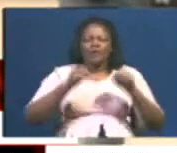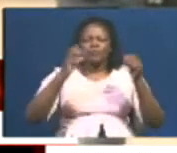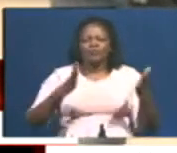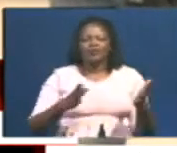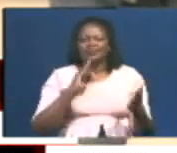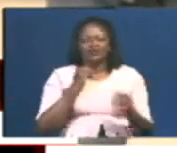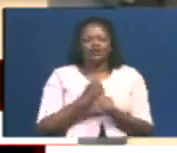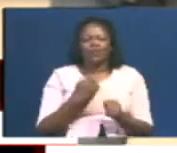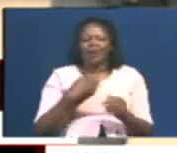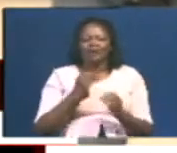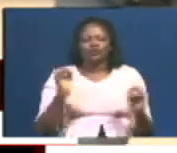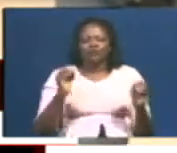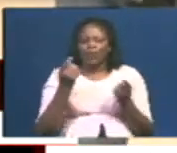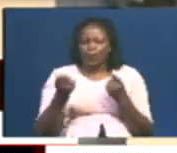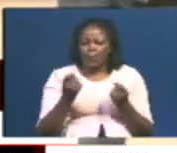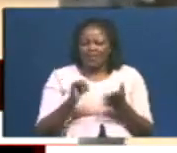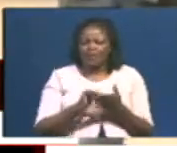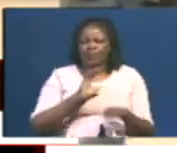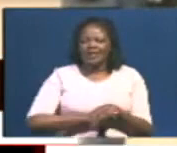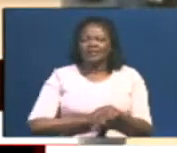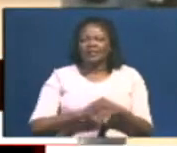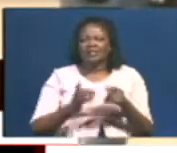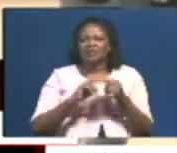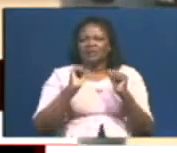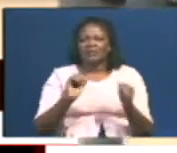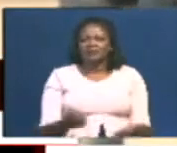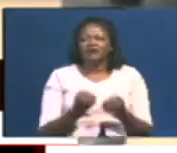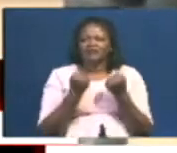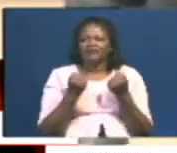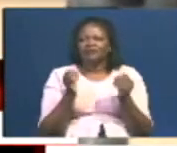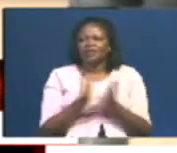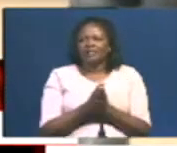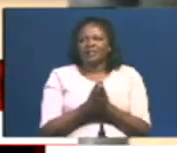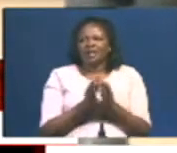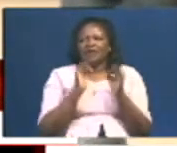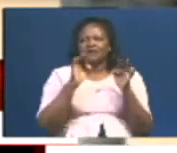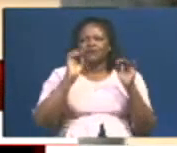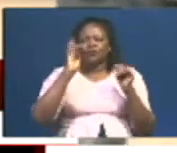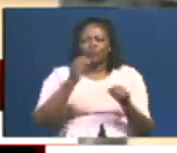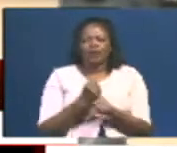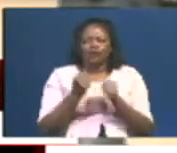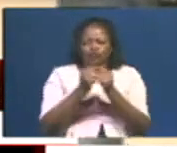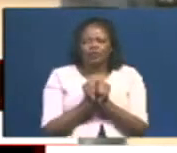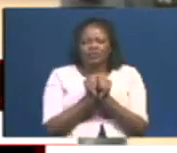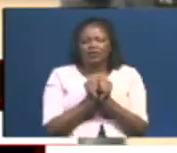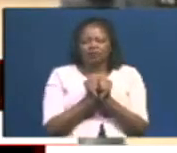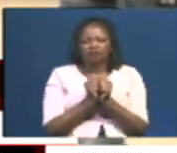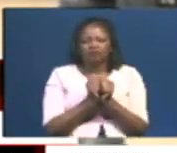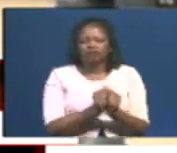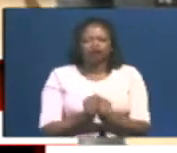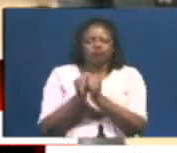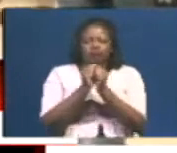kazi. Sisi ile kidogo tunapata ndio tunaweza kusave. Na kama watashikana vizuri na wawe na muongozo mzuri,